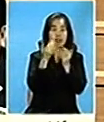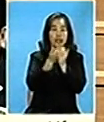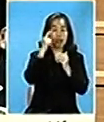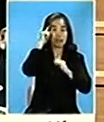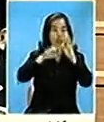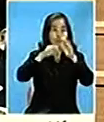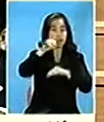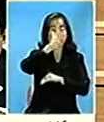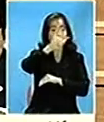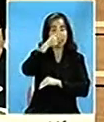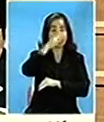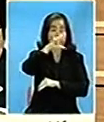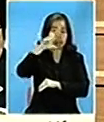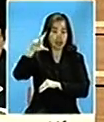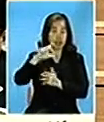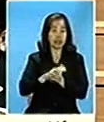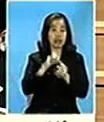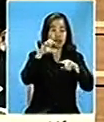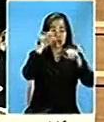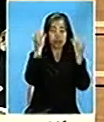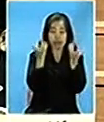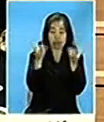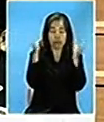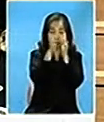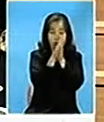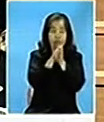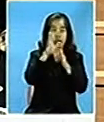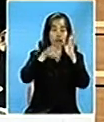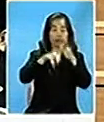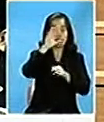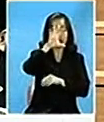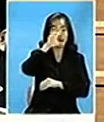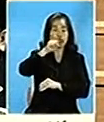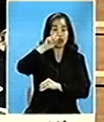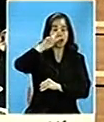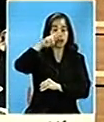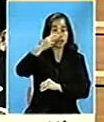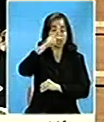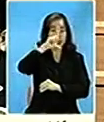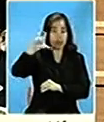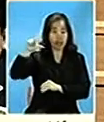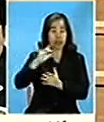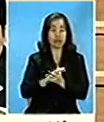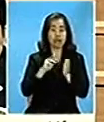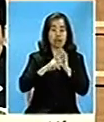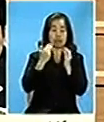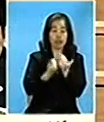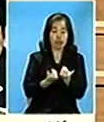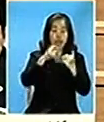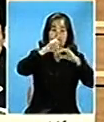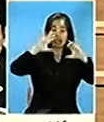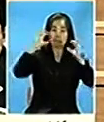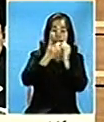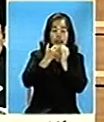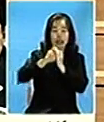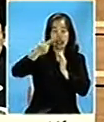ณ 40,000 ล้านบาทรวม2ยอดนี้นะครับก็ประมาณ 520,000 ล้านบาทซึ่งการที่รัฐบาลขาดดุลก็ประมาณเ